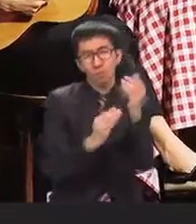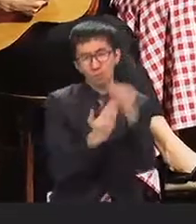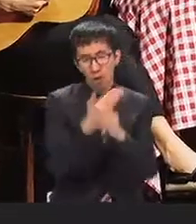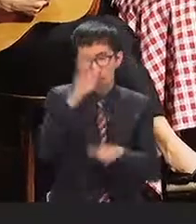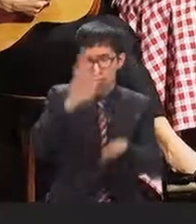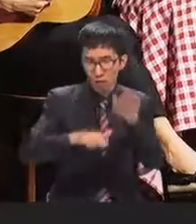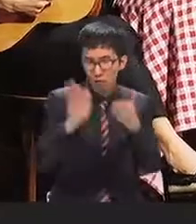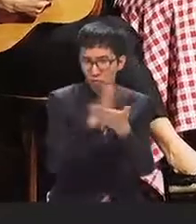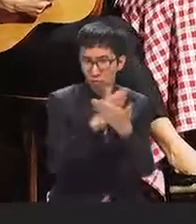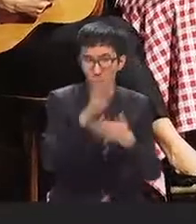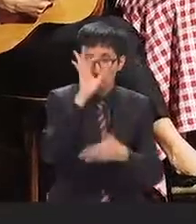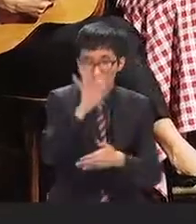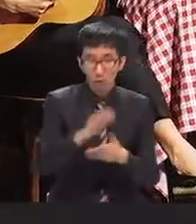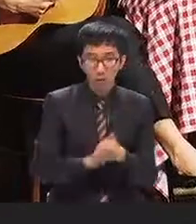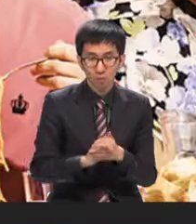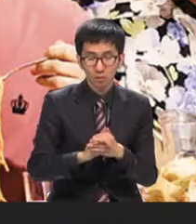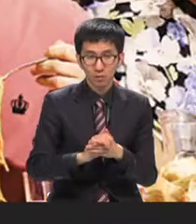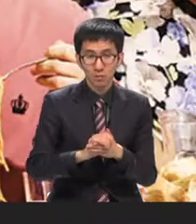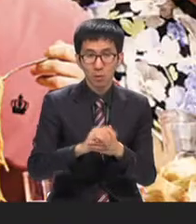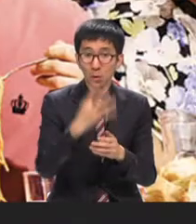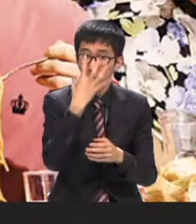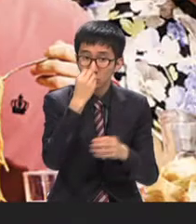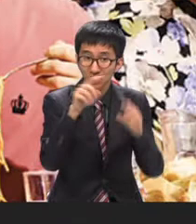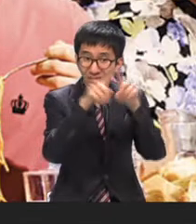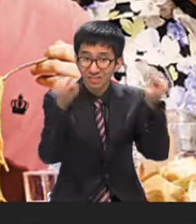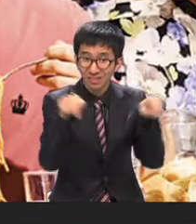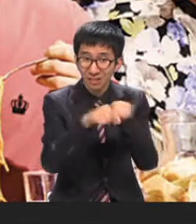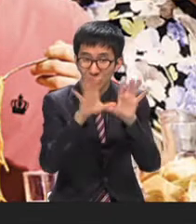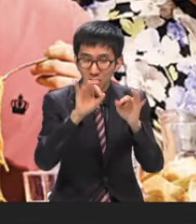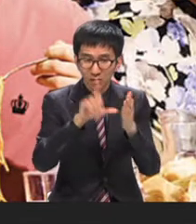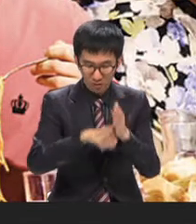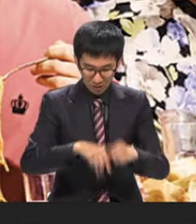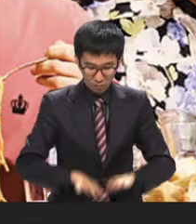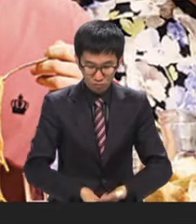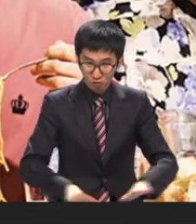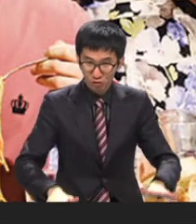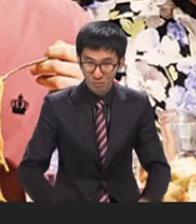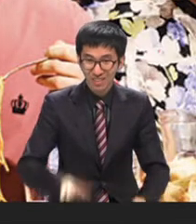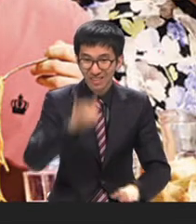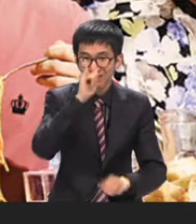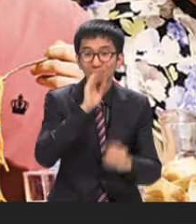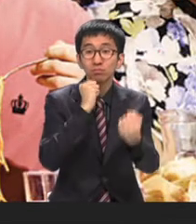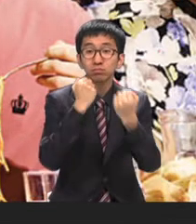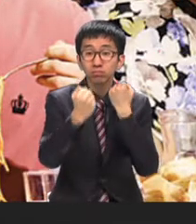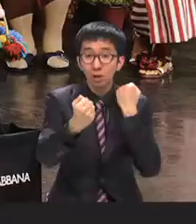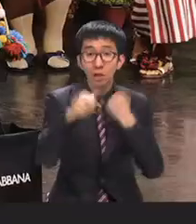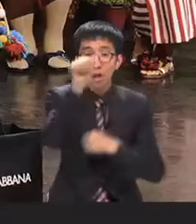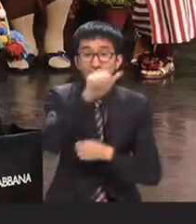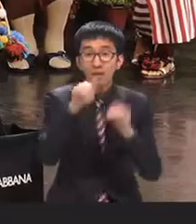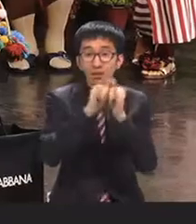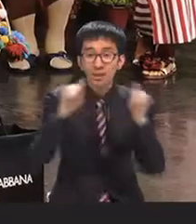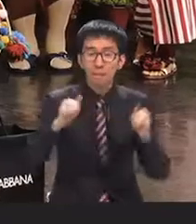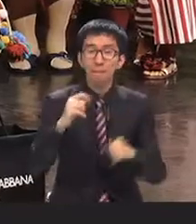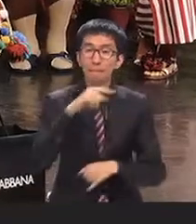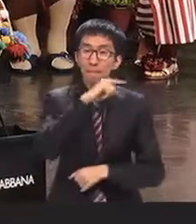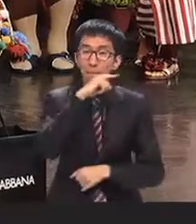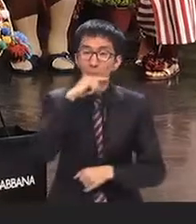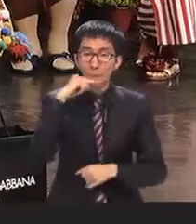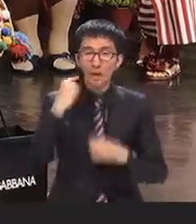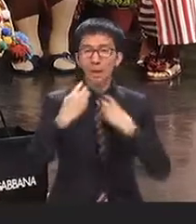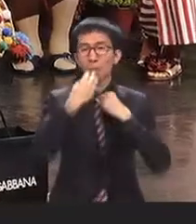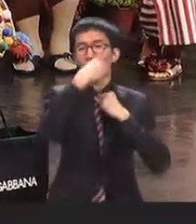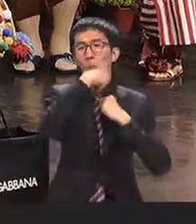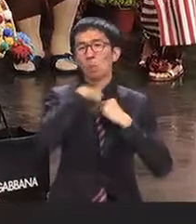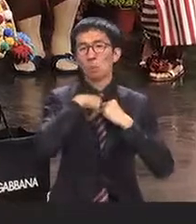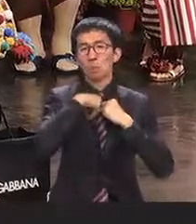9분이 그 다음에 내 팀도 보통 백인들은 내 키를 무릎 위에 게 펼쳐 놓는 데 내 동 연인들 마 빨간 느끼는데 퀸을 저렇게